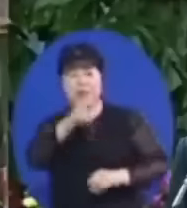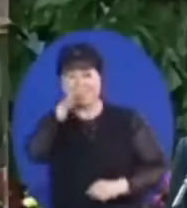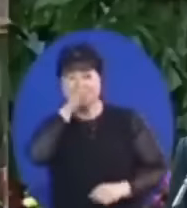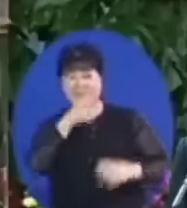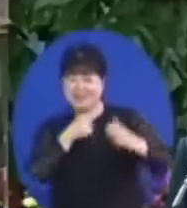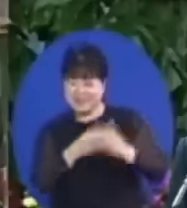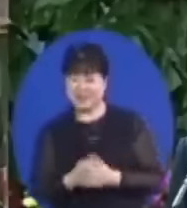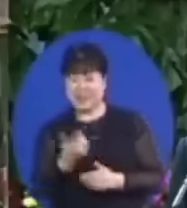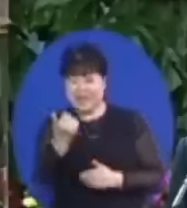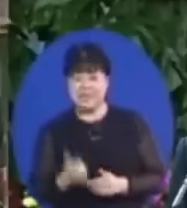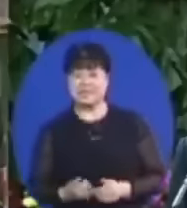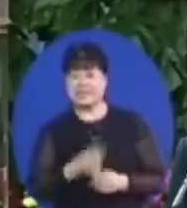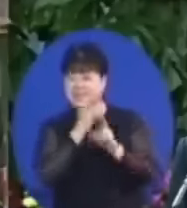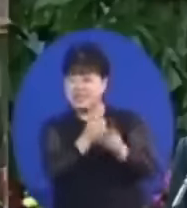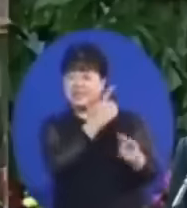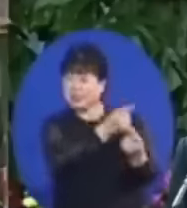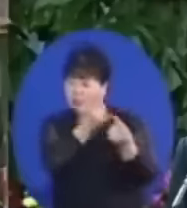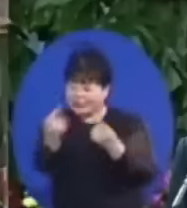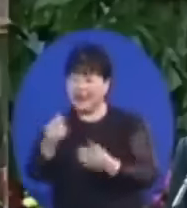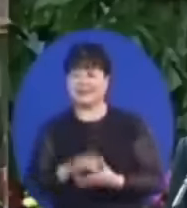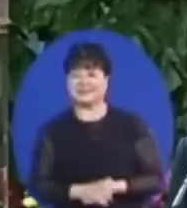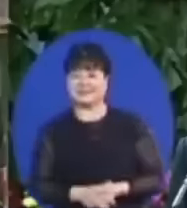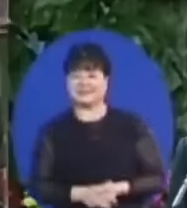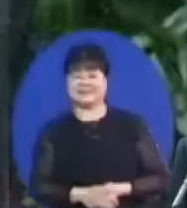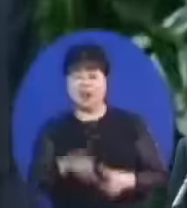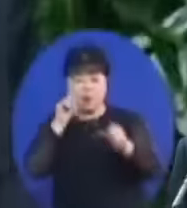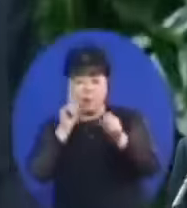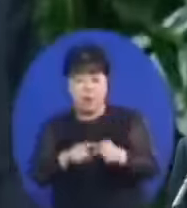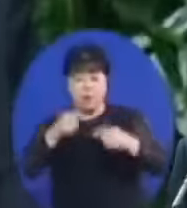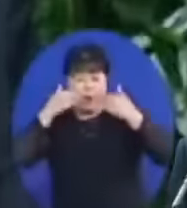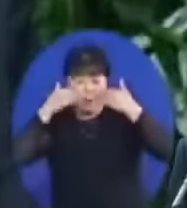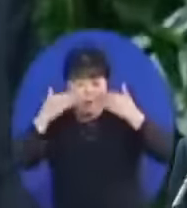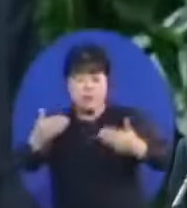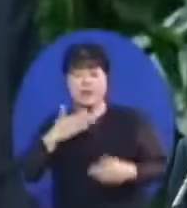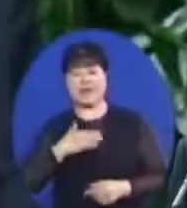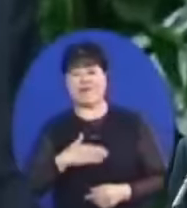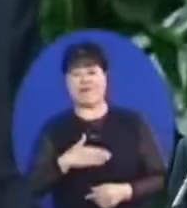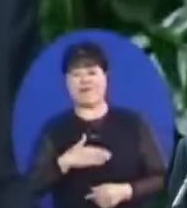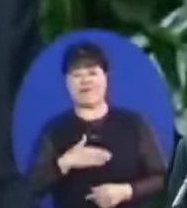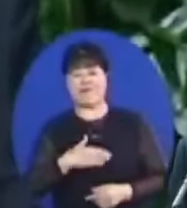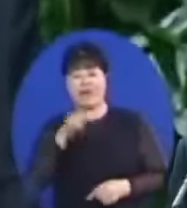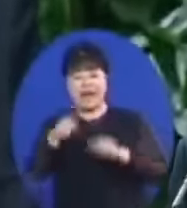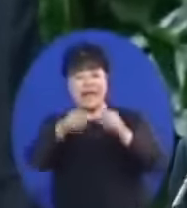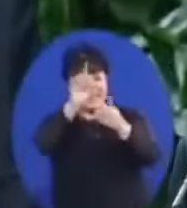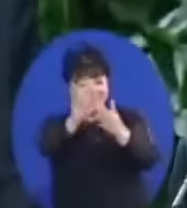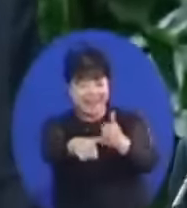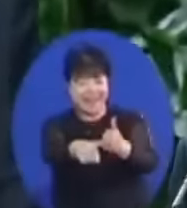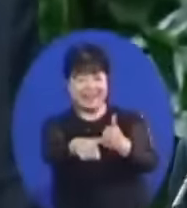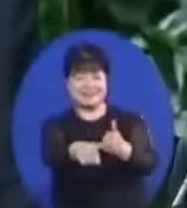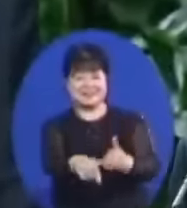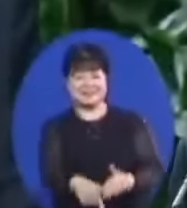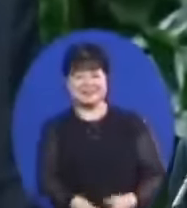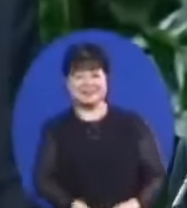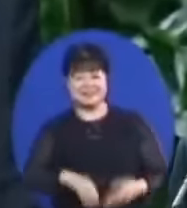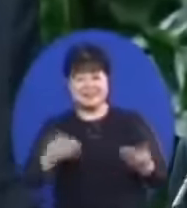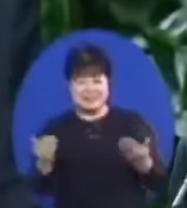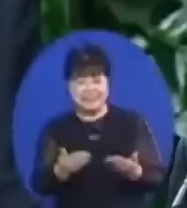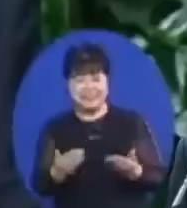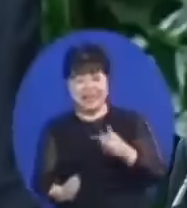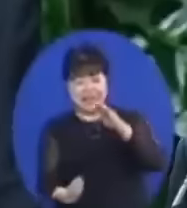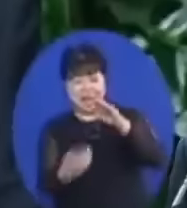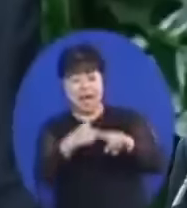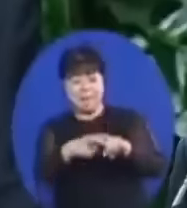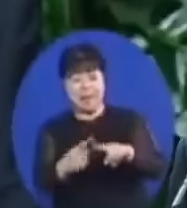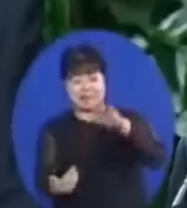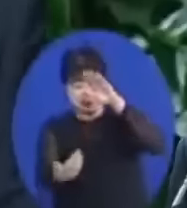계획했으니 이미 우리 이긴 것과 한 가지다. 목표를 분명히 알고 나아가면 일은 이미